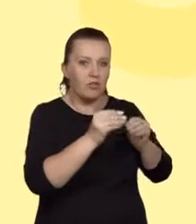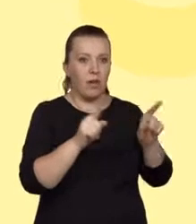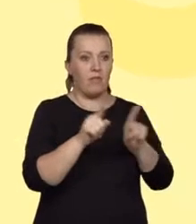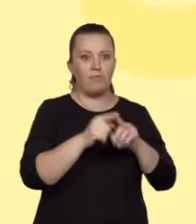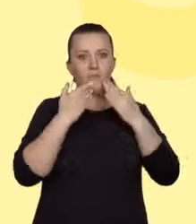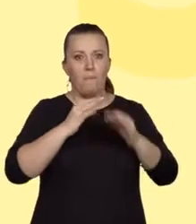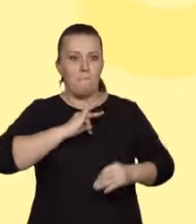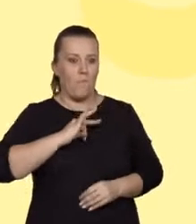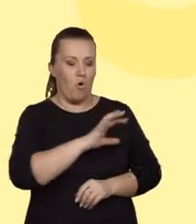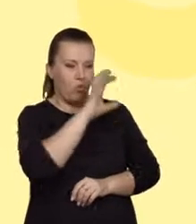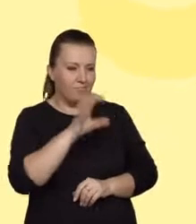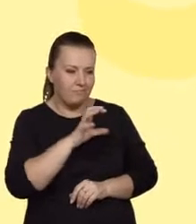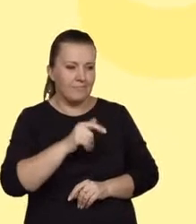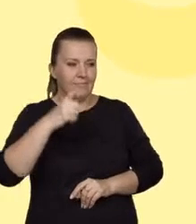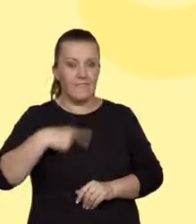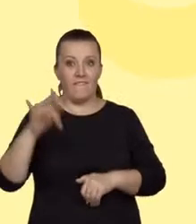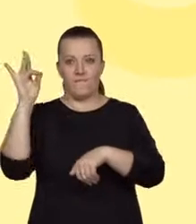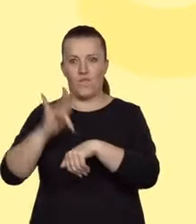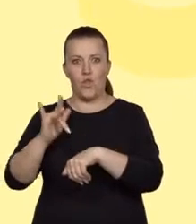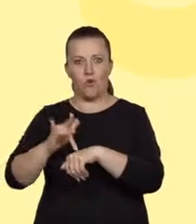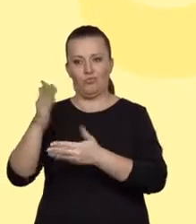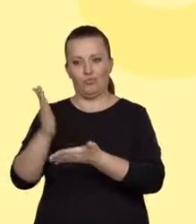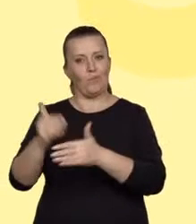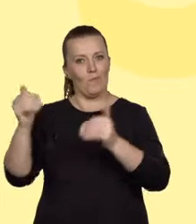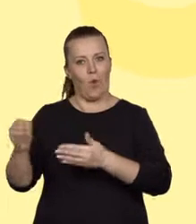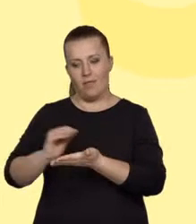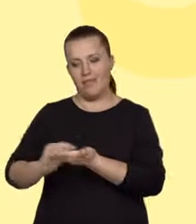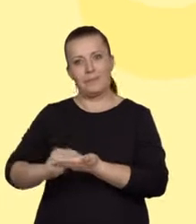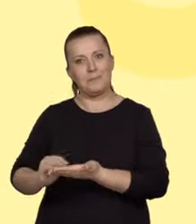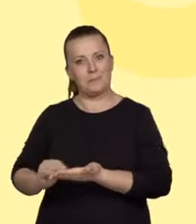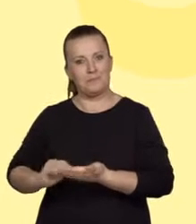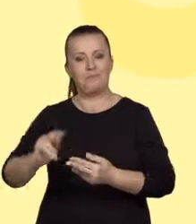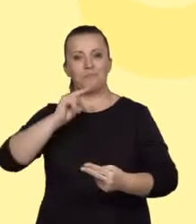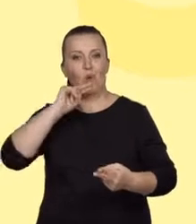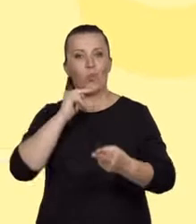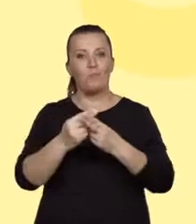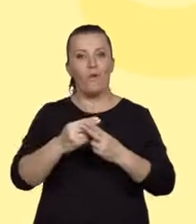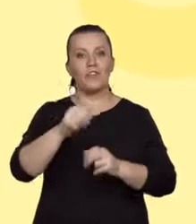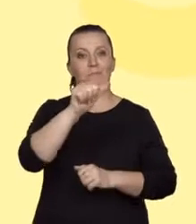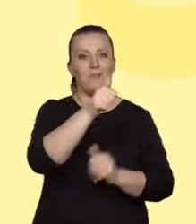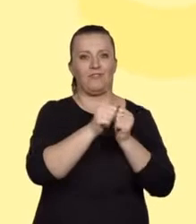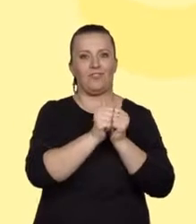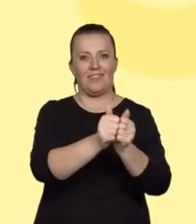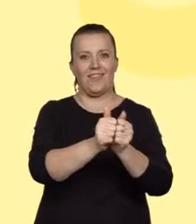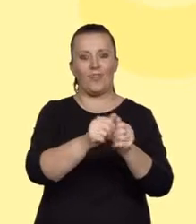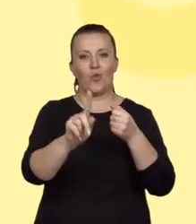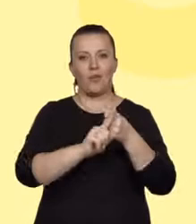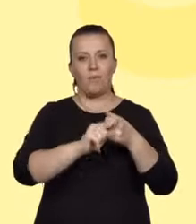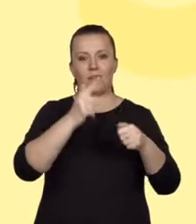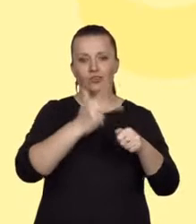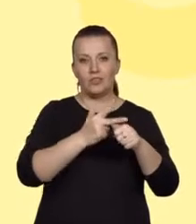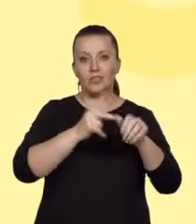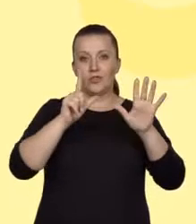obserwacji wyciągnęliśmy wnioski. Jesteśmy gotowi, aby udzielić prawidłowej odpowiedzi na pierwsze z serii zadań,